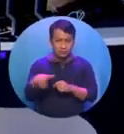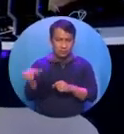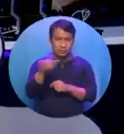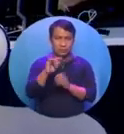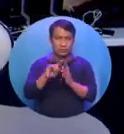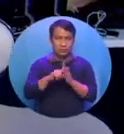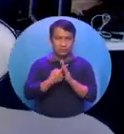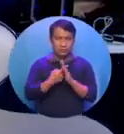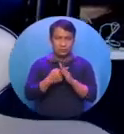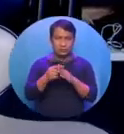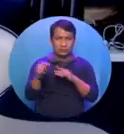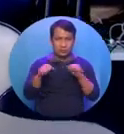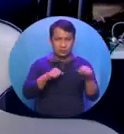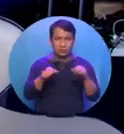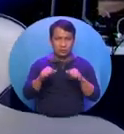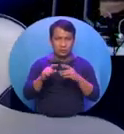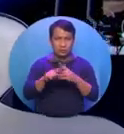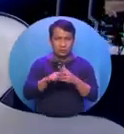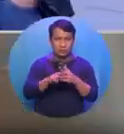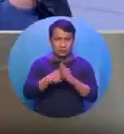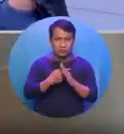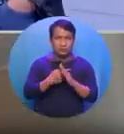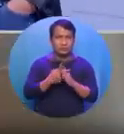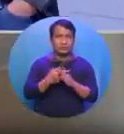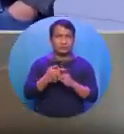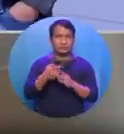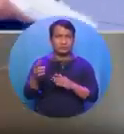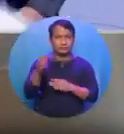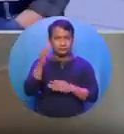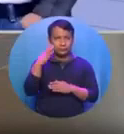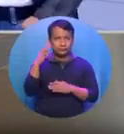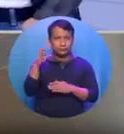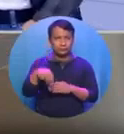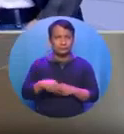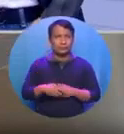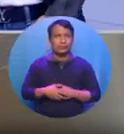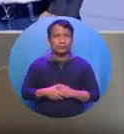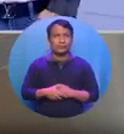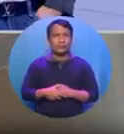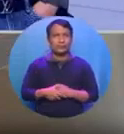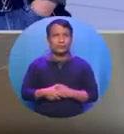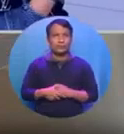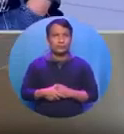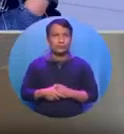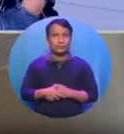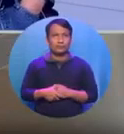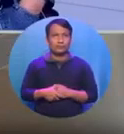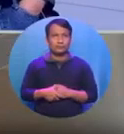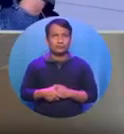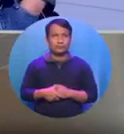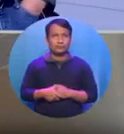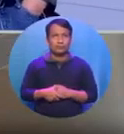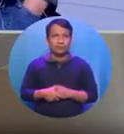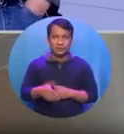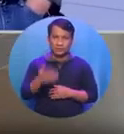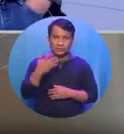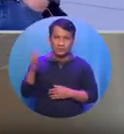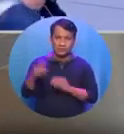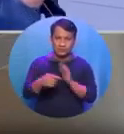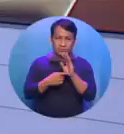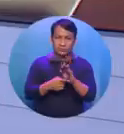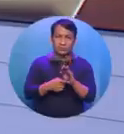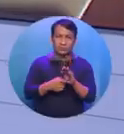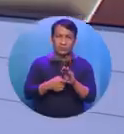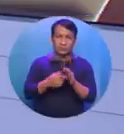Umpisa na natin, Idol! Go, go, go! Yes, yes, yo! Sumodo sa saya! Kaya, pasensya